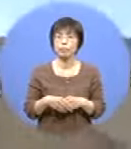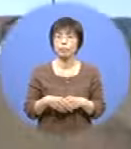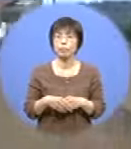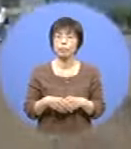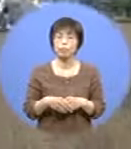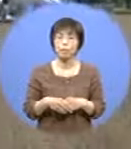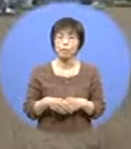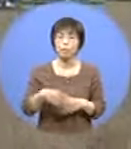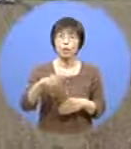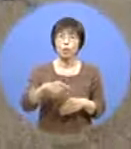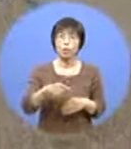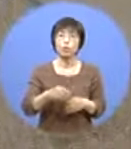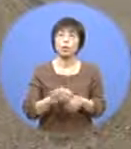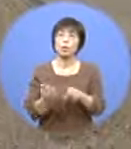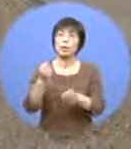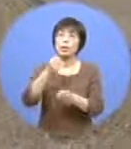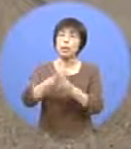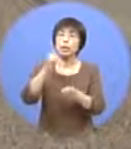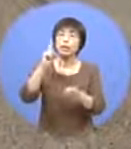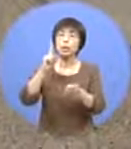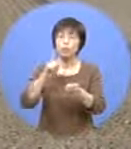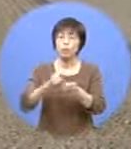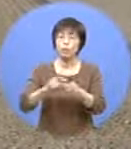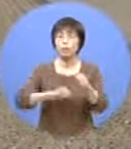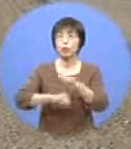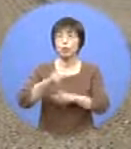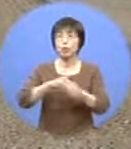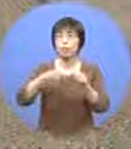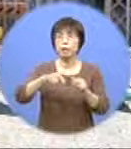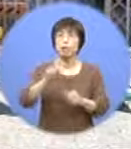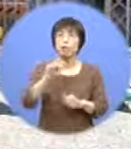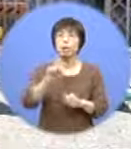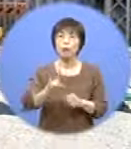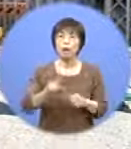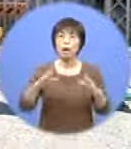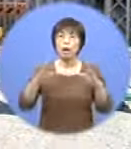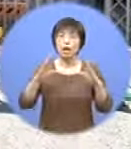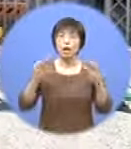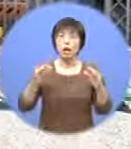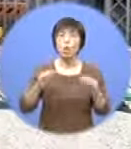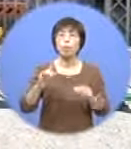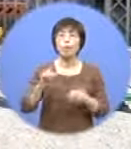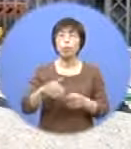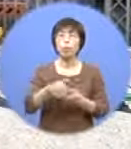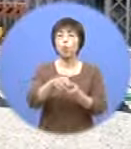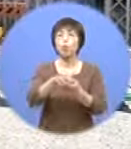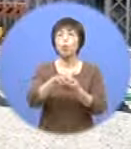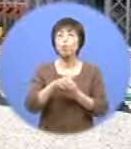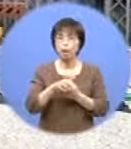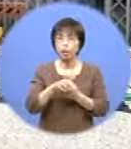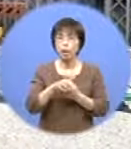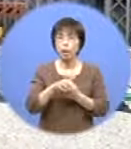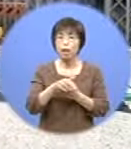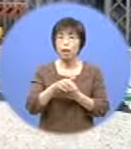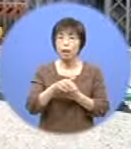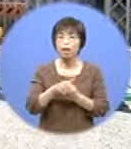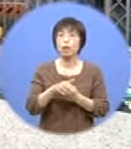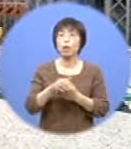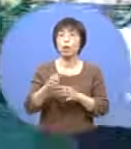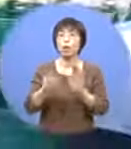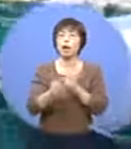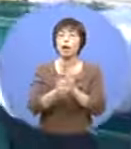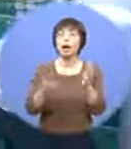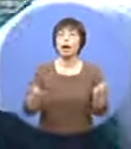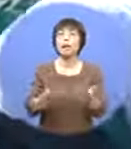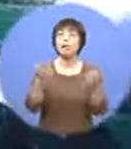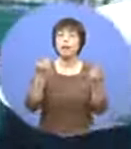農村地域再生のための取り組みの一つ、和みの村活性化支援モデル事業に選ばれた団体が、こちら